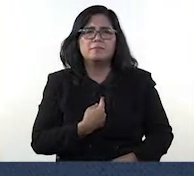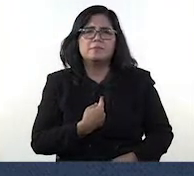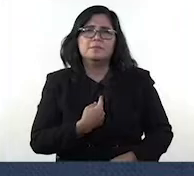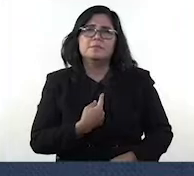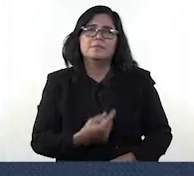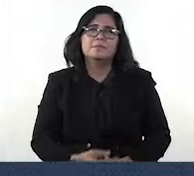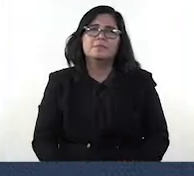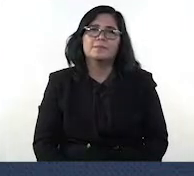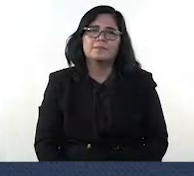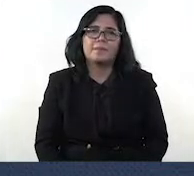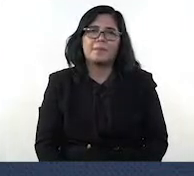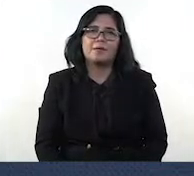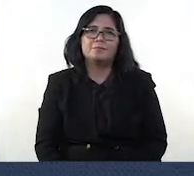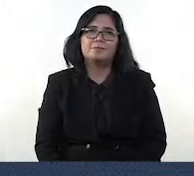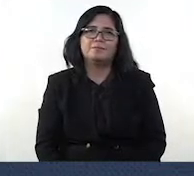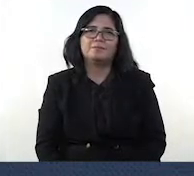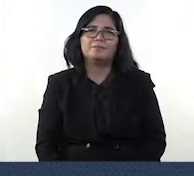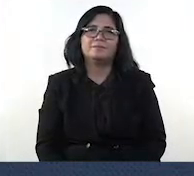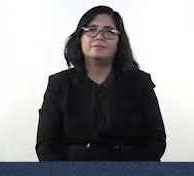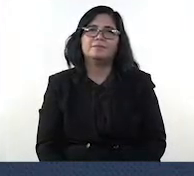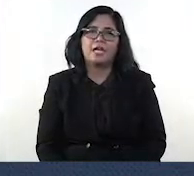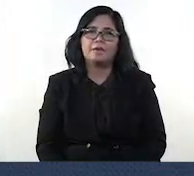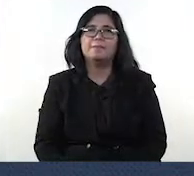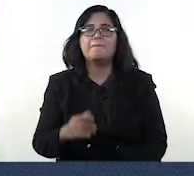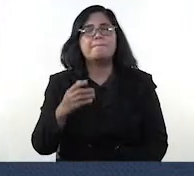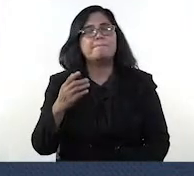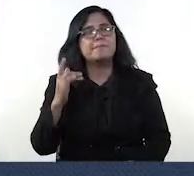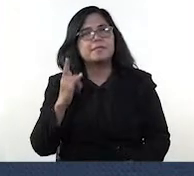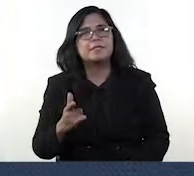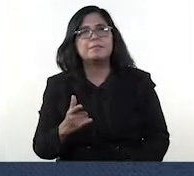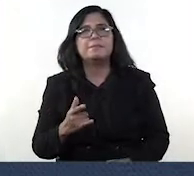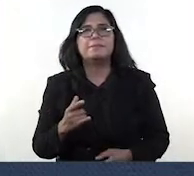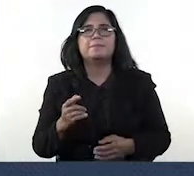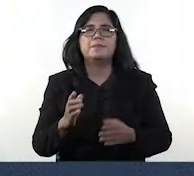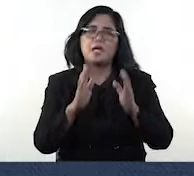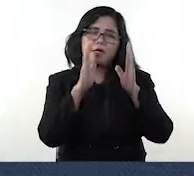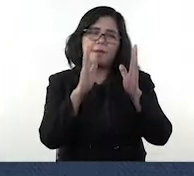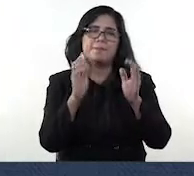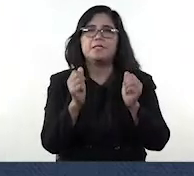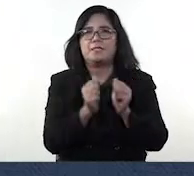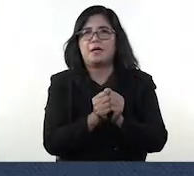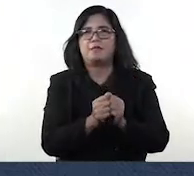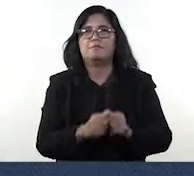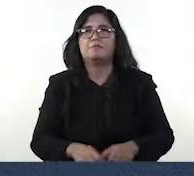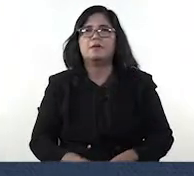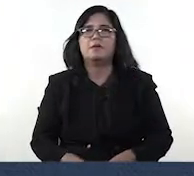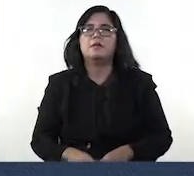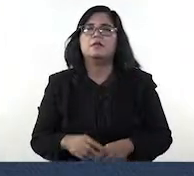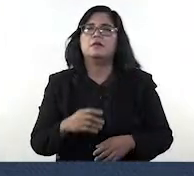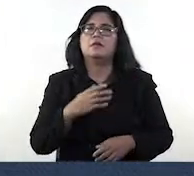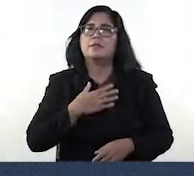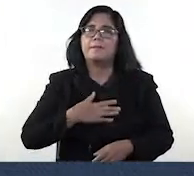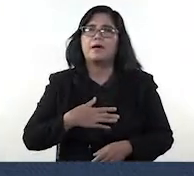kelewatan betina bisa kayak gitu yang dapat dengan kelemahlembutan mana ayatnya ke-23 ditutup dengan kalimat tidak ada hukum yang menentang